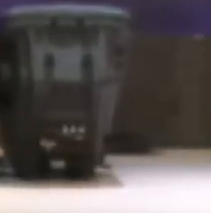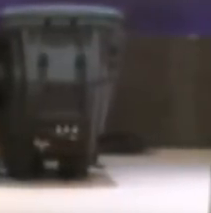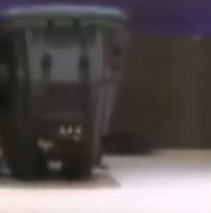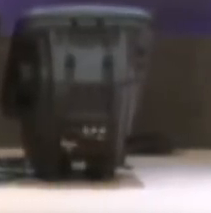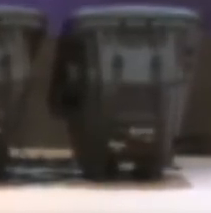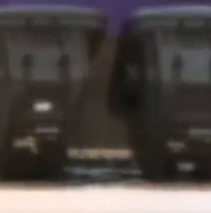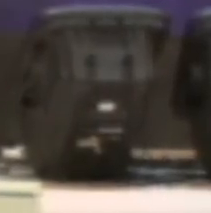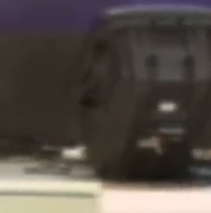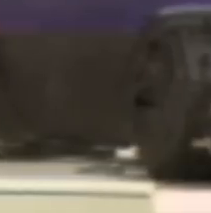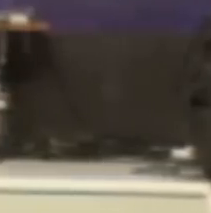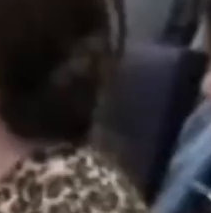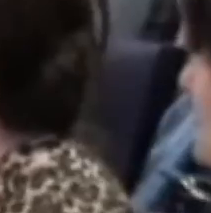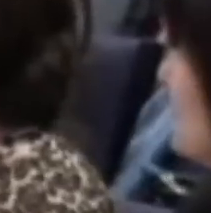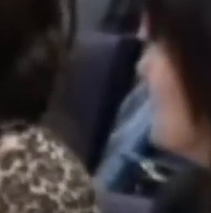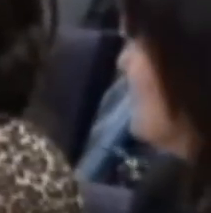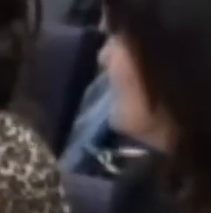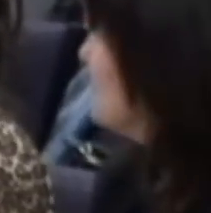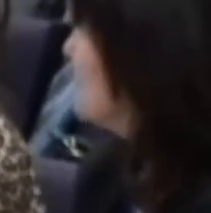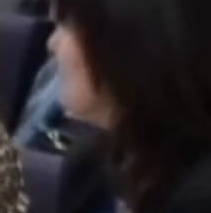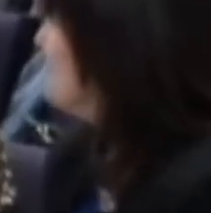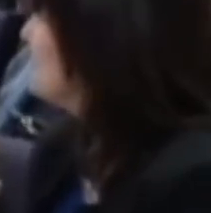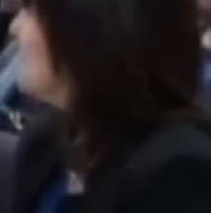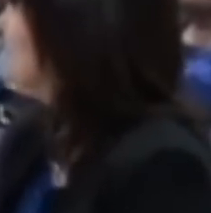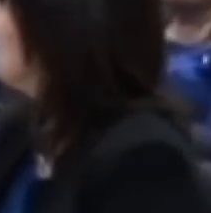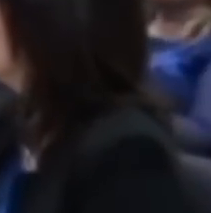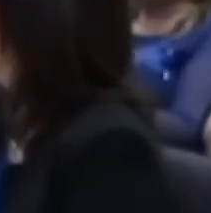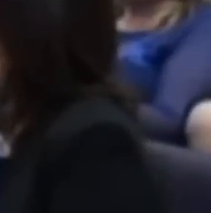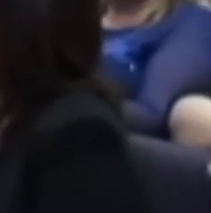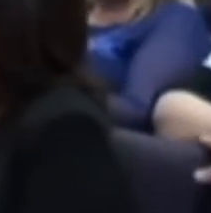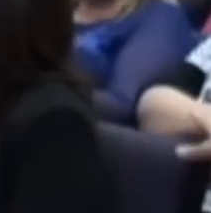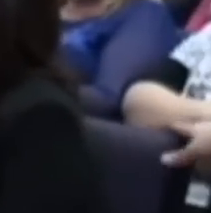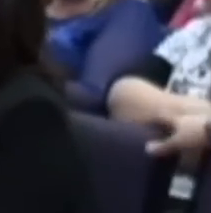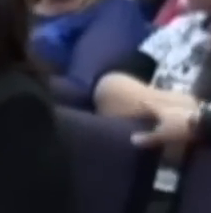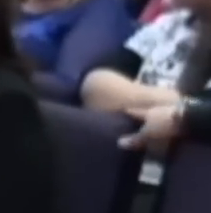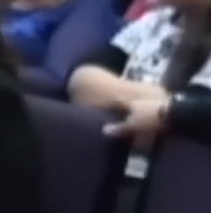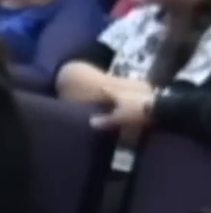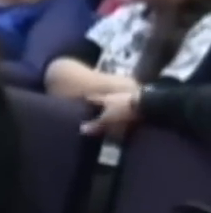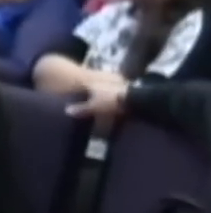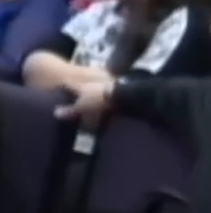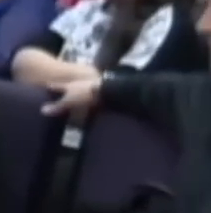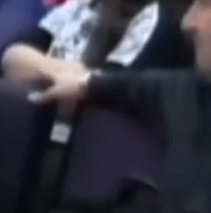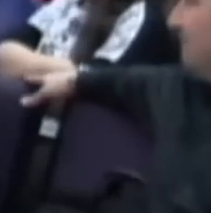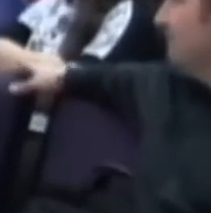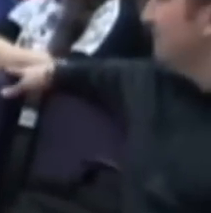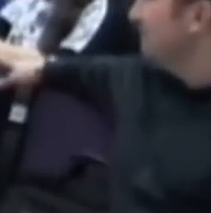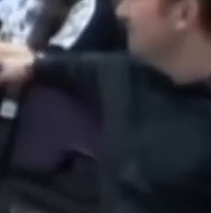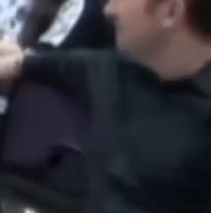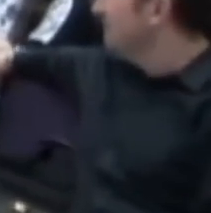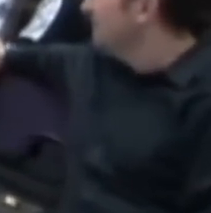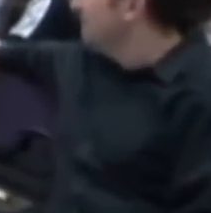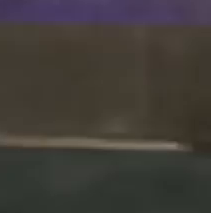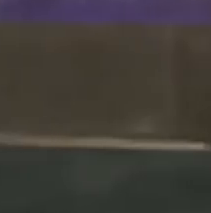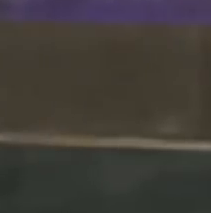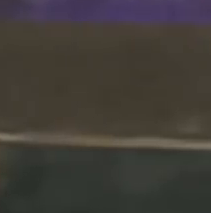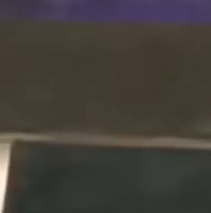պարգևել, ինքը իրան քեզ ա անցալ, խաչի վրա քեզ ա անցալ ինքը իրան, հալելույա, փառք ամենակարող